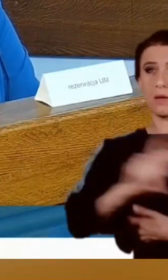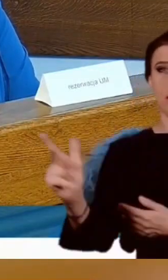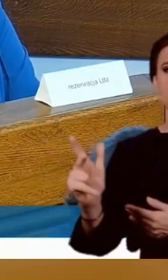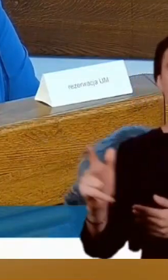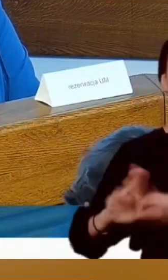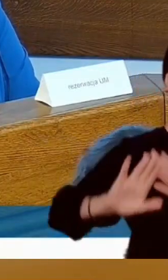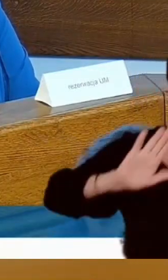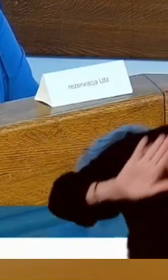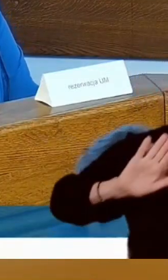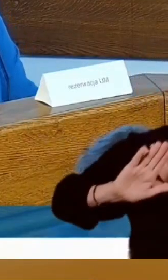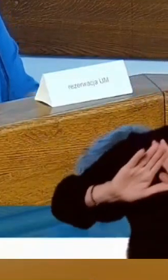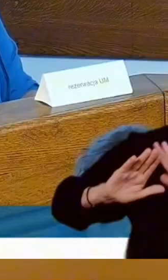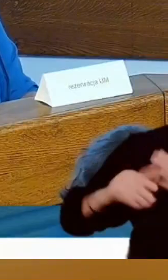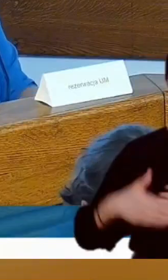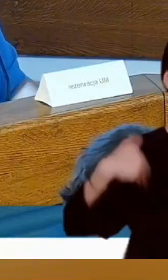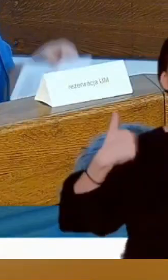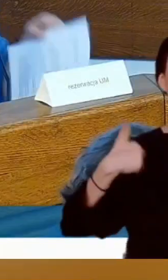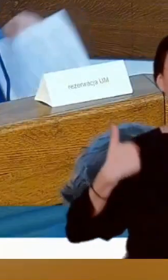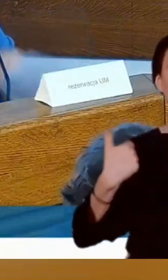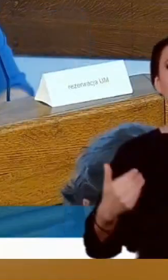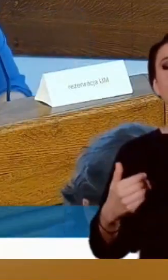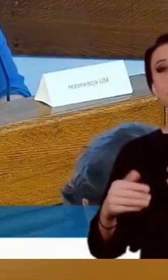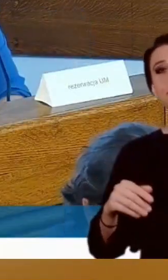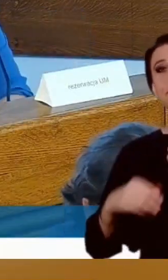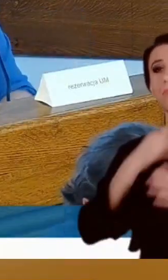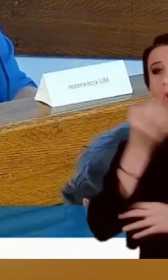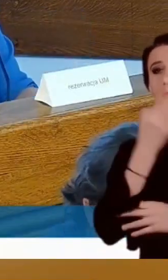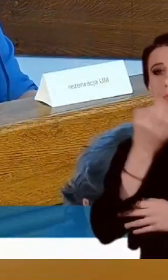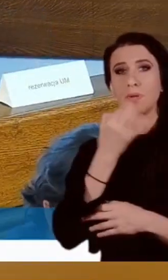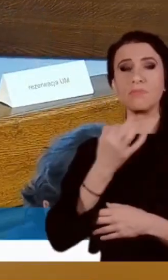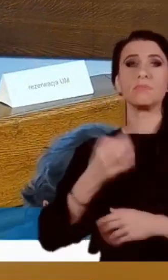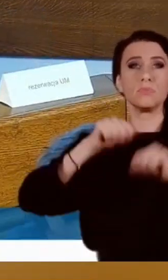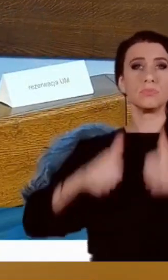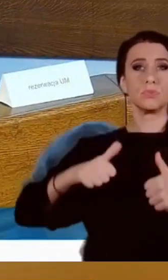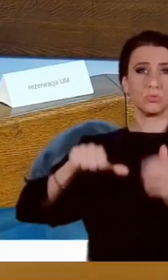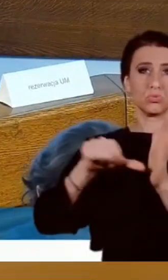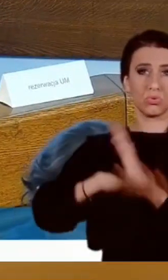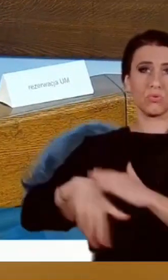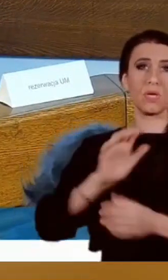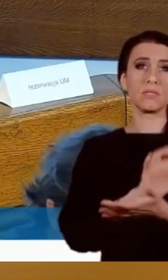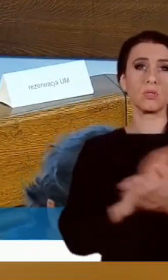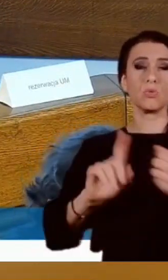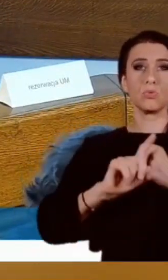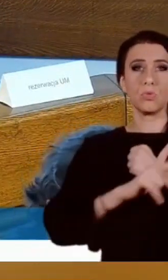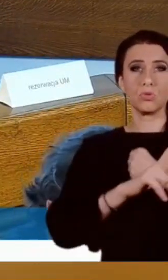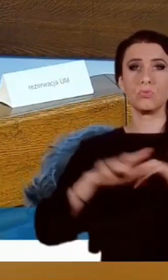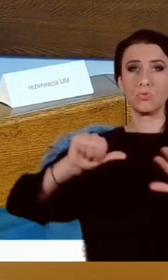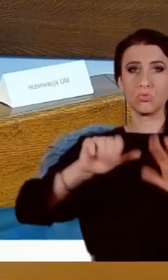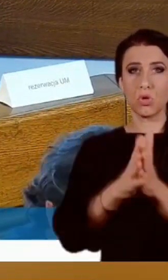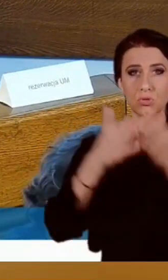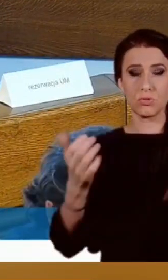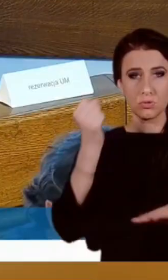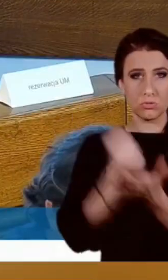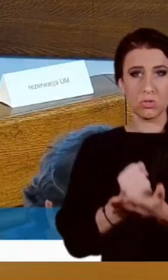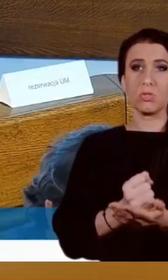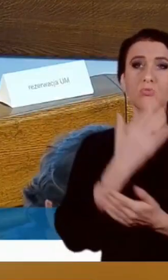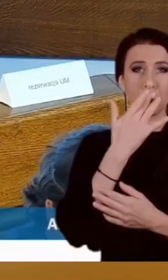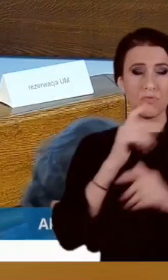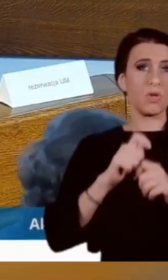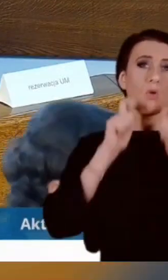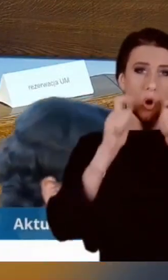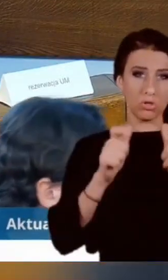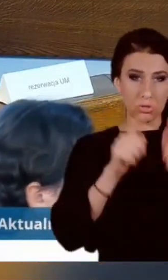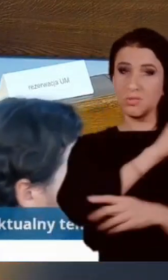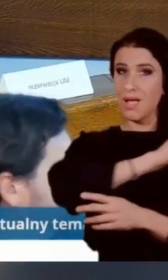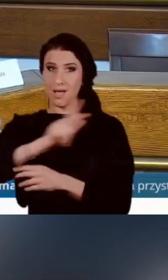wspierają działania obywateli na rzecz ochrony i poprawy stanu środowiska. Artykuł 86 Konstytucji głosi, każdy jest obowiązany do